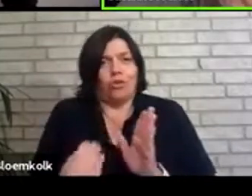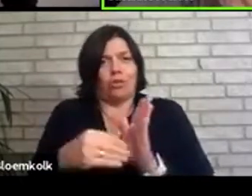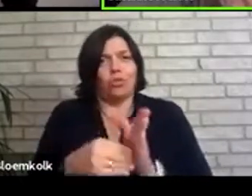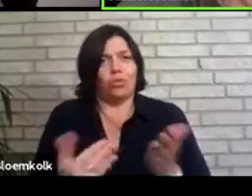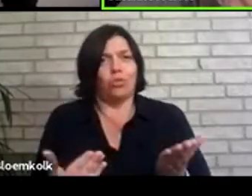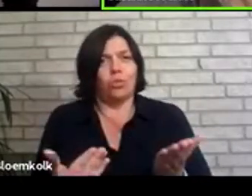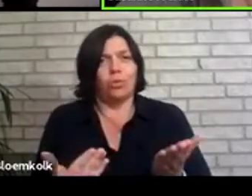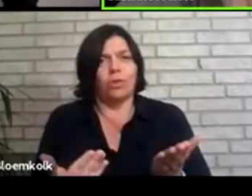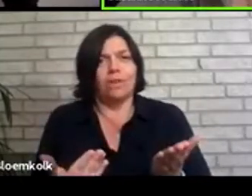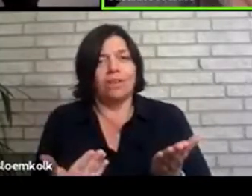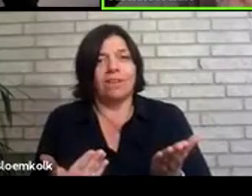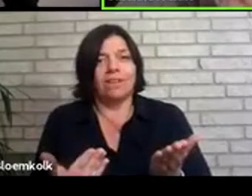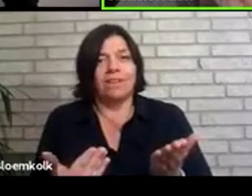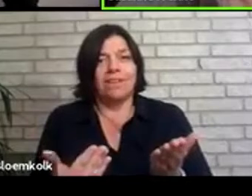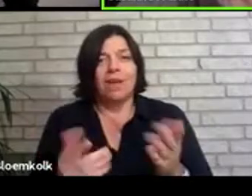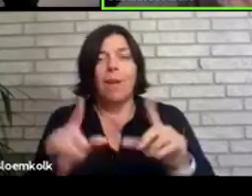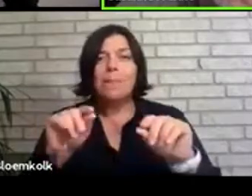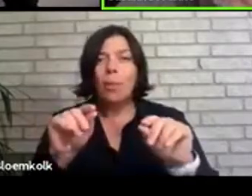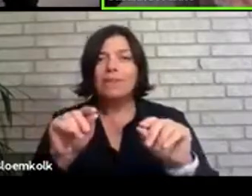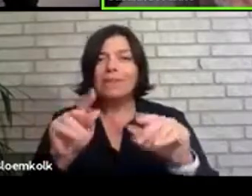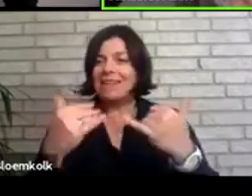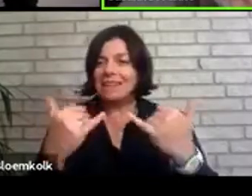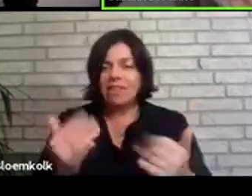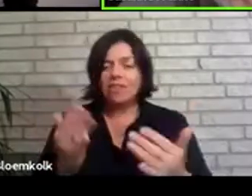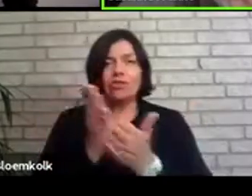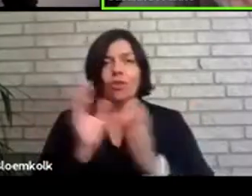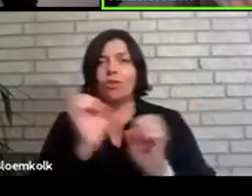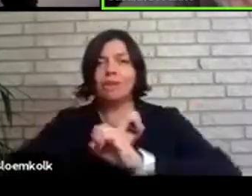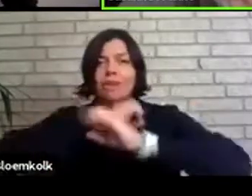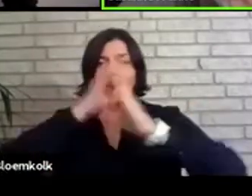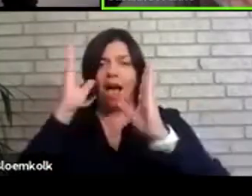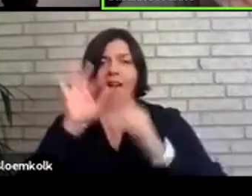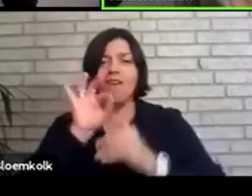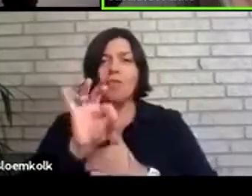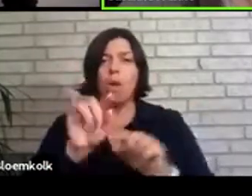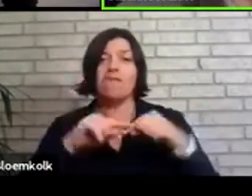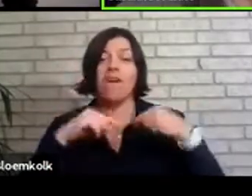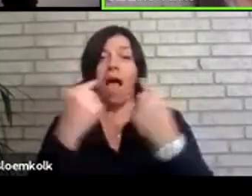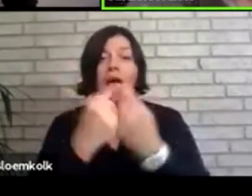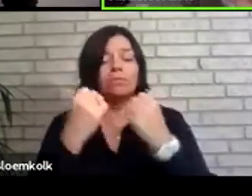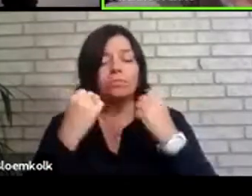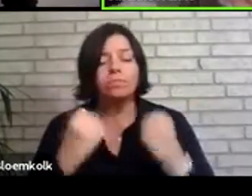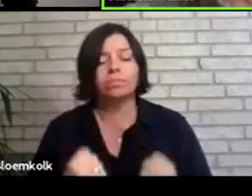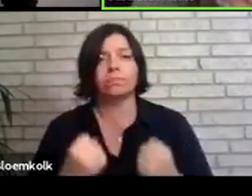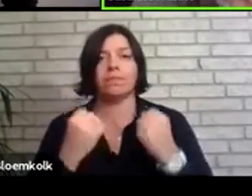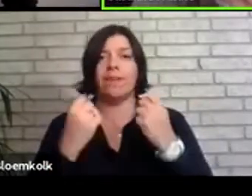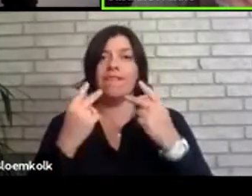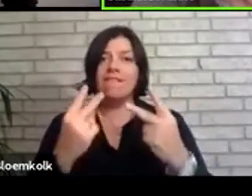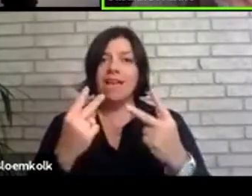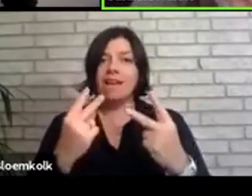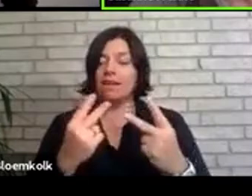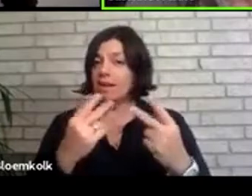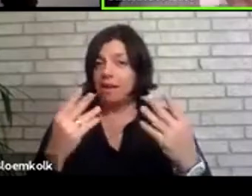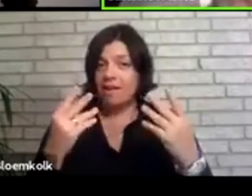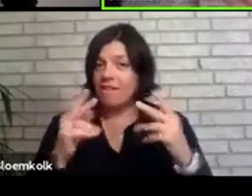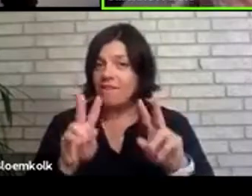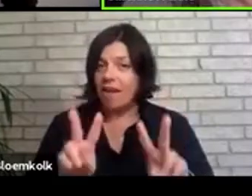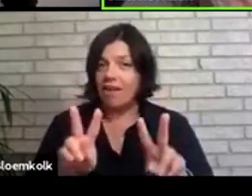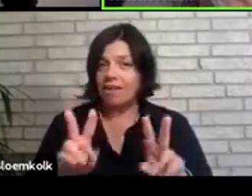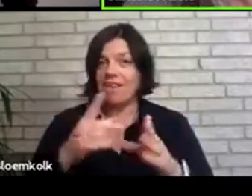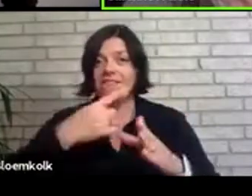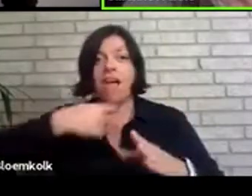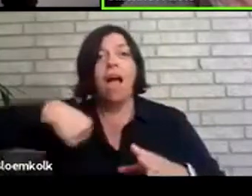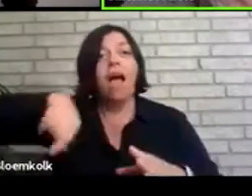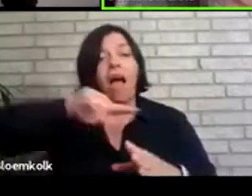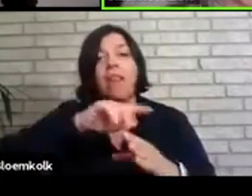welche Bedeutung die Fanszene auf lokaler Ebene für den Verein hat und wo wir alle geübt haben, digital